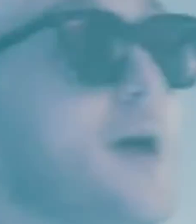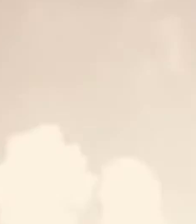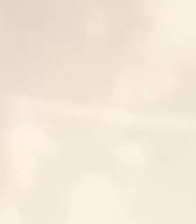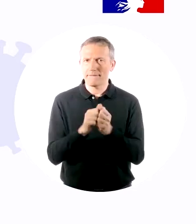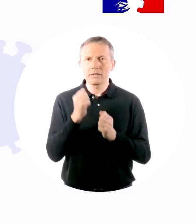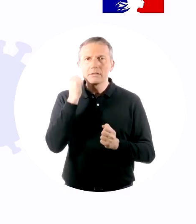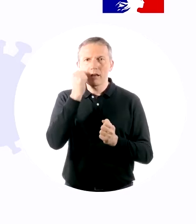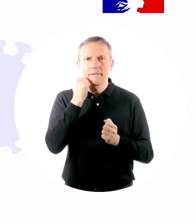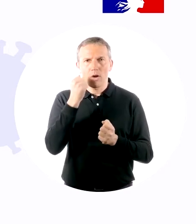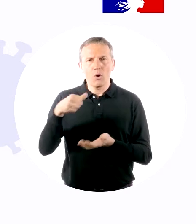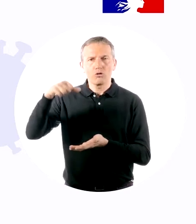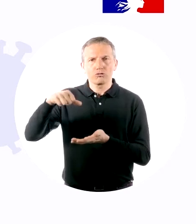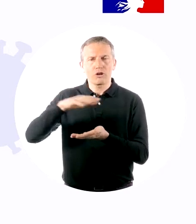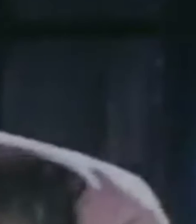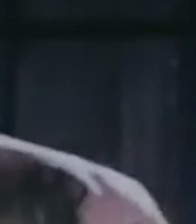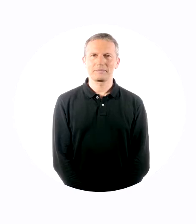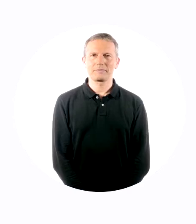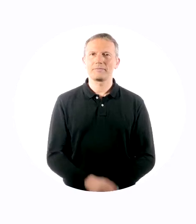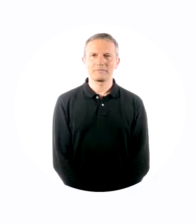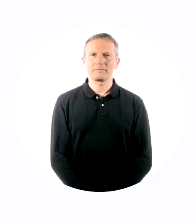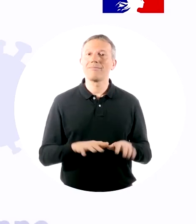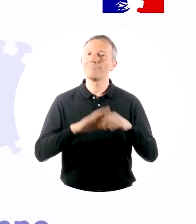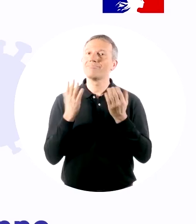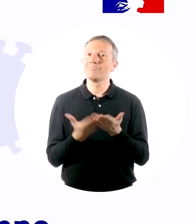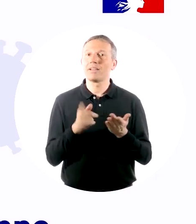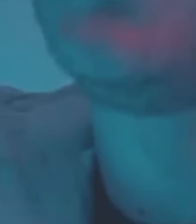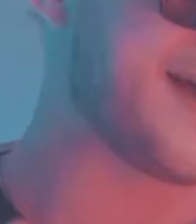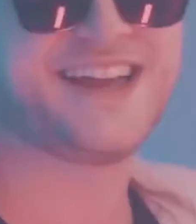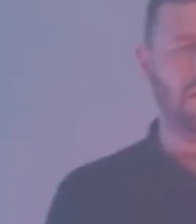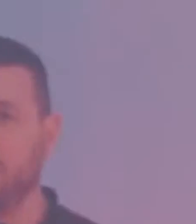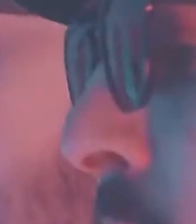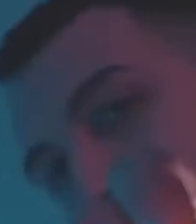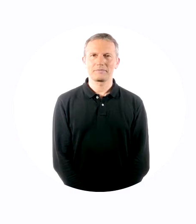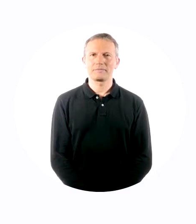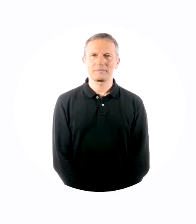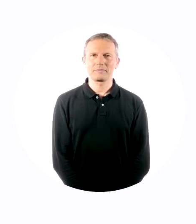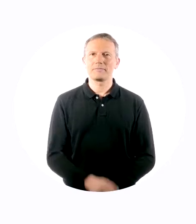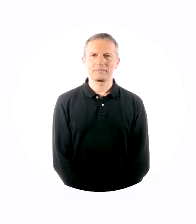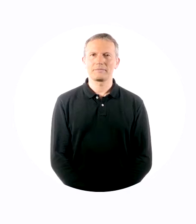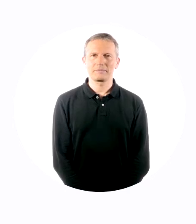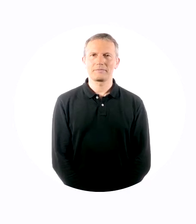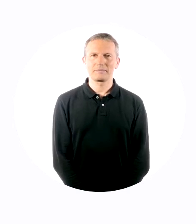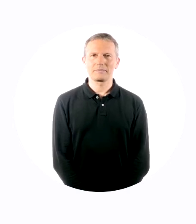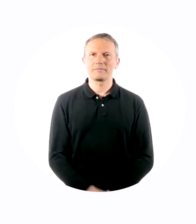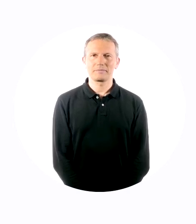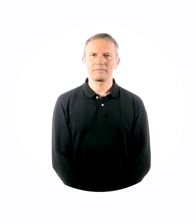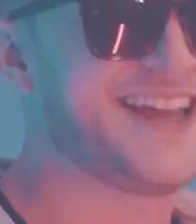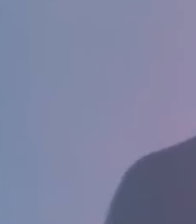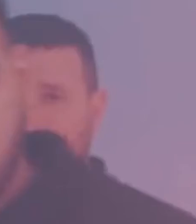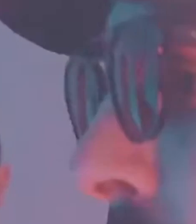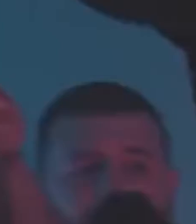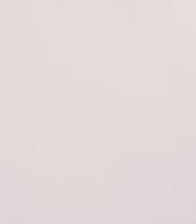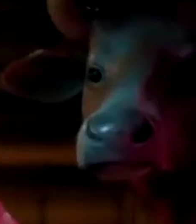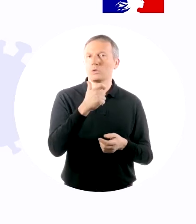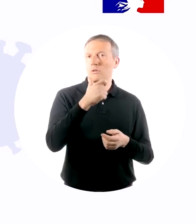fais, lavez-vous très régulièrement les mains avec du savon. Dans tous les cas, faut pas commencer le Corona. Et si tu